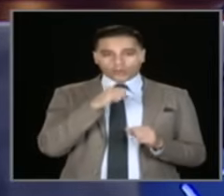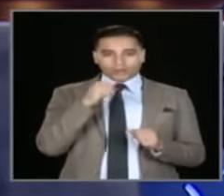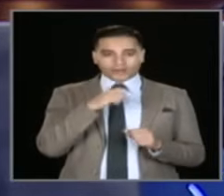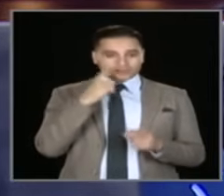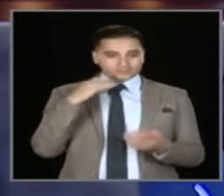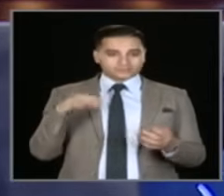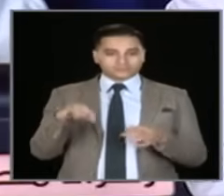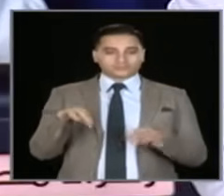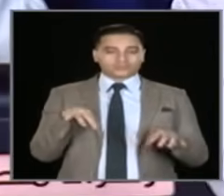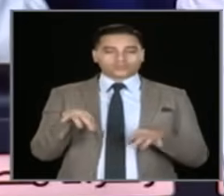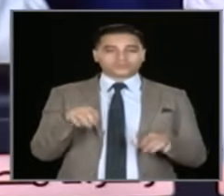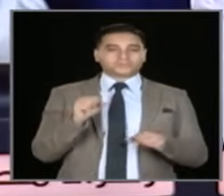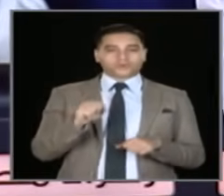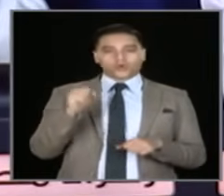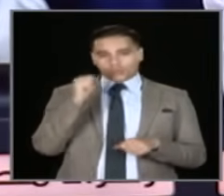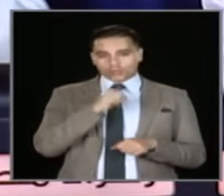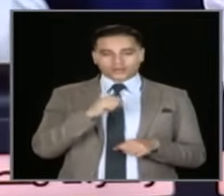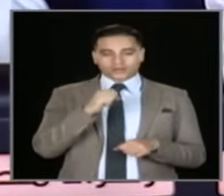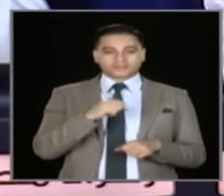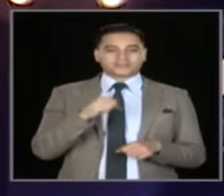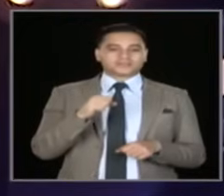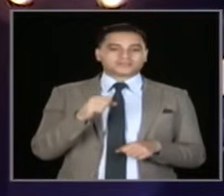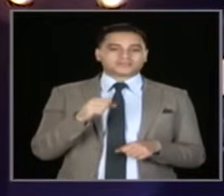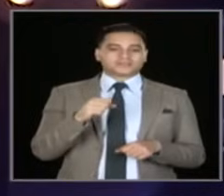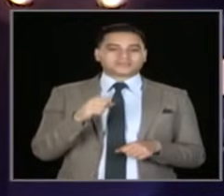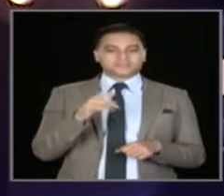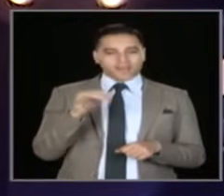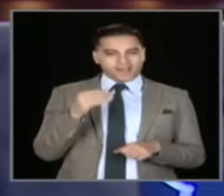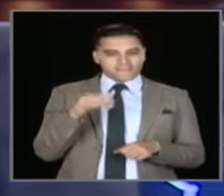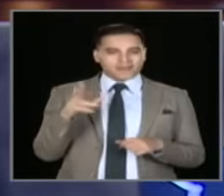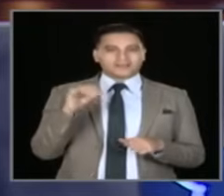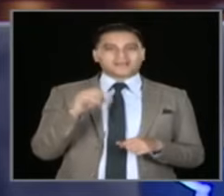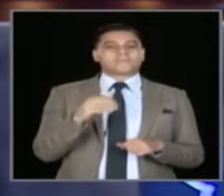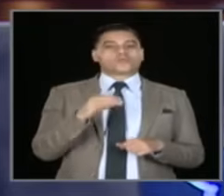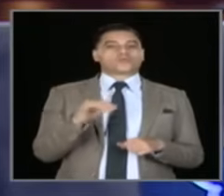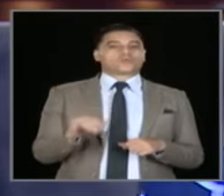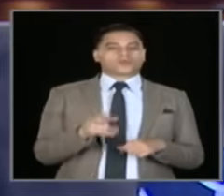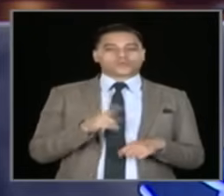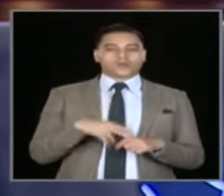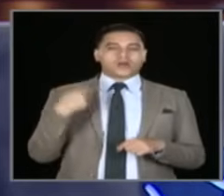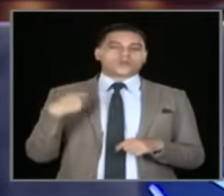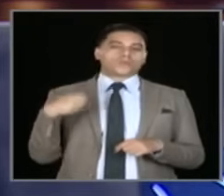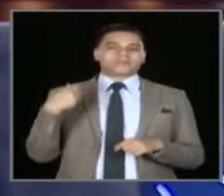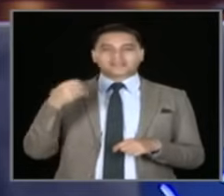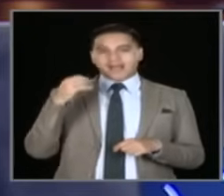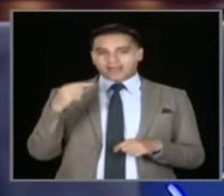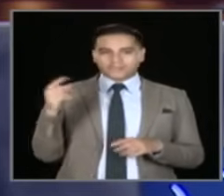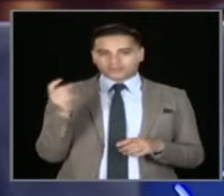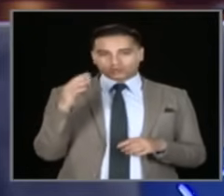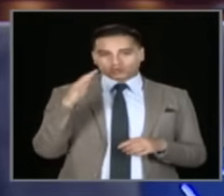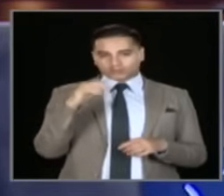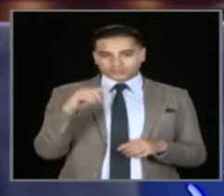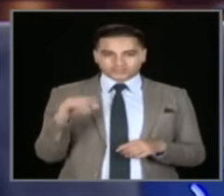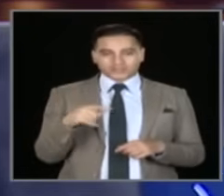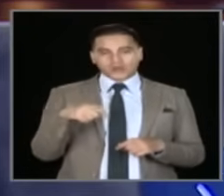محمد الموجي. جزيرة أولاند في السويد، وطبعا الوزير أحمد رشدي كان